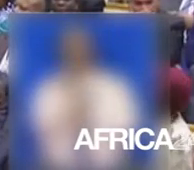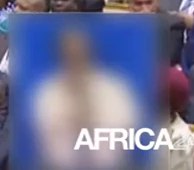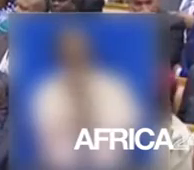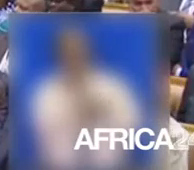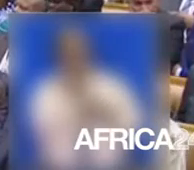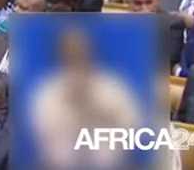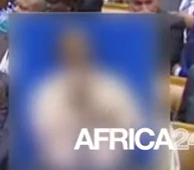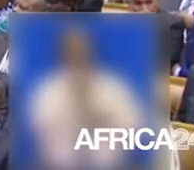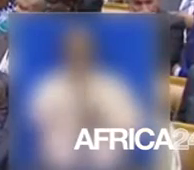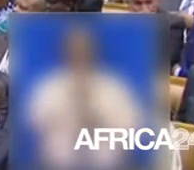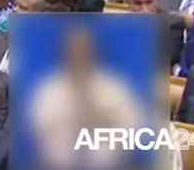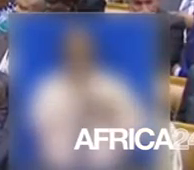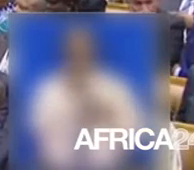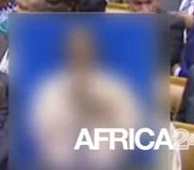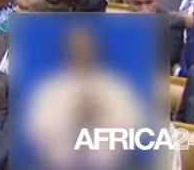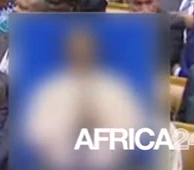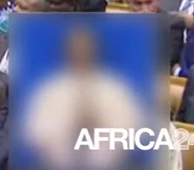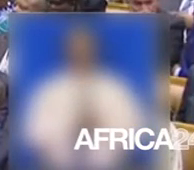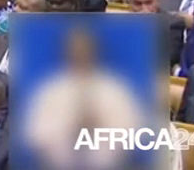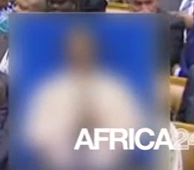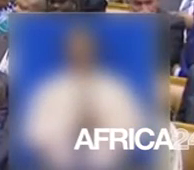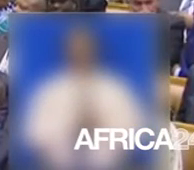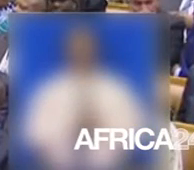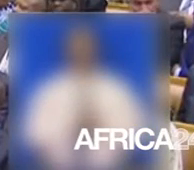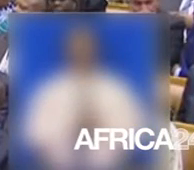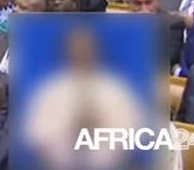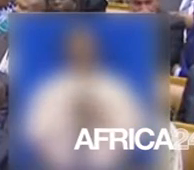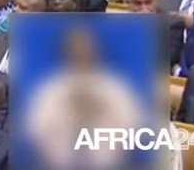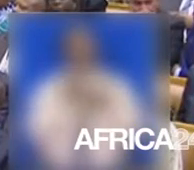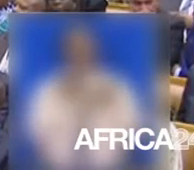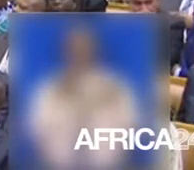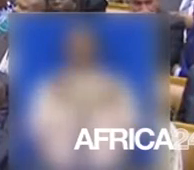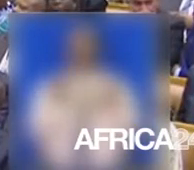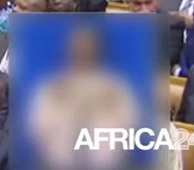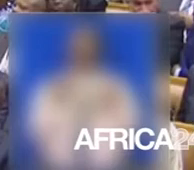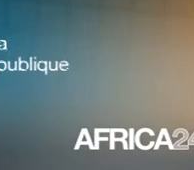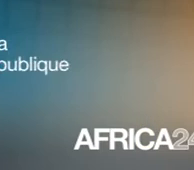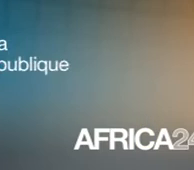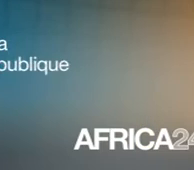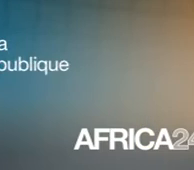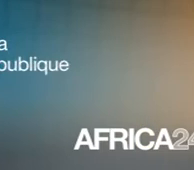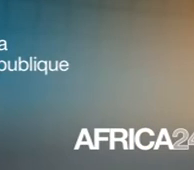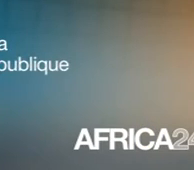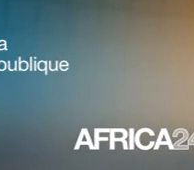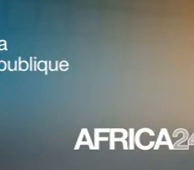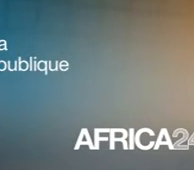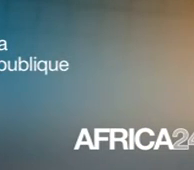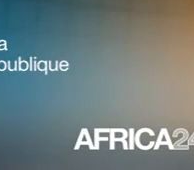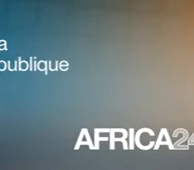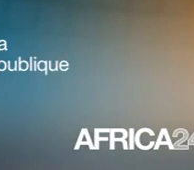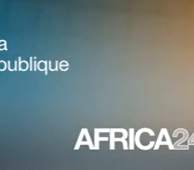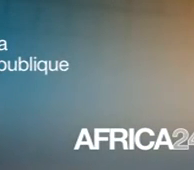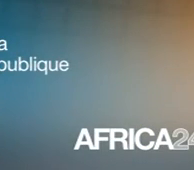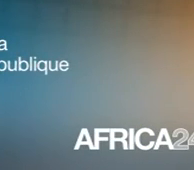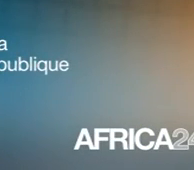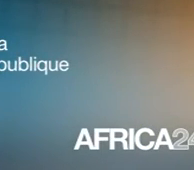raciale, deux sujets sensibles en Afrique du Sud. Mais ce discours est jugé sans relief par de nombreux Sud-Africains. Ce sera difficile, si ce n'est